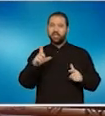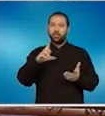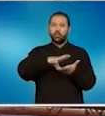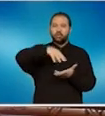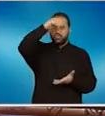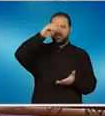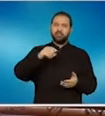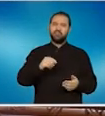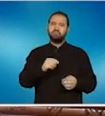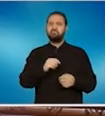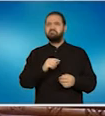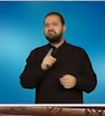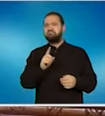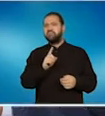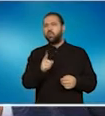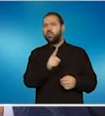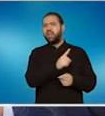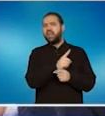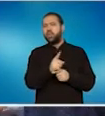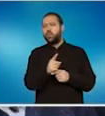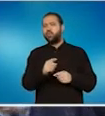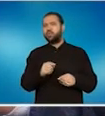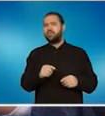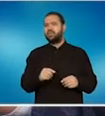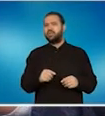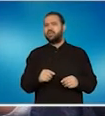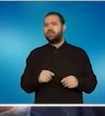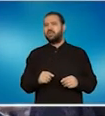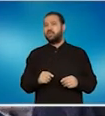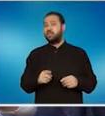duhovnicești niște lucruri astfel încât toți